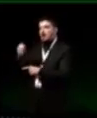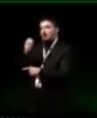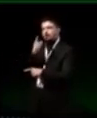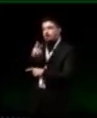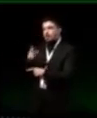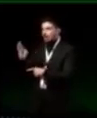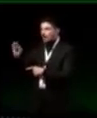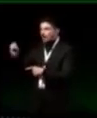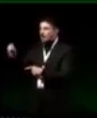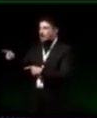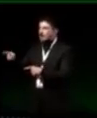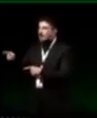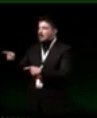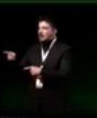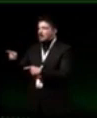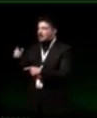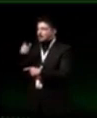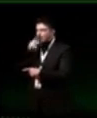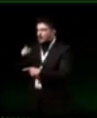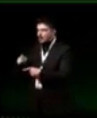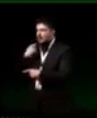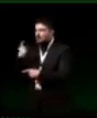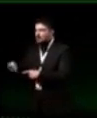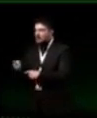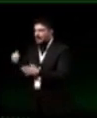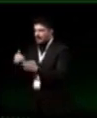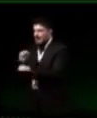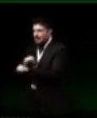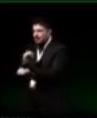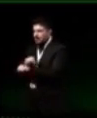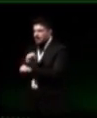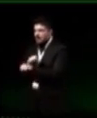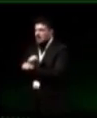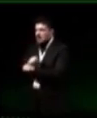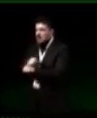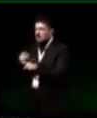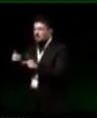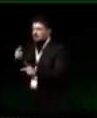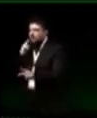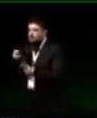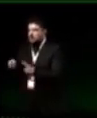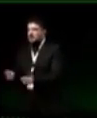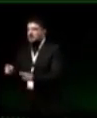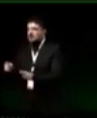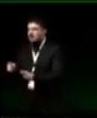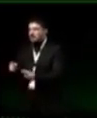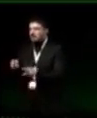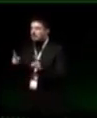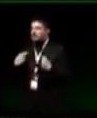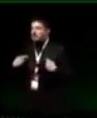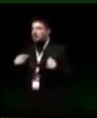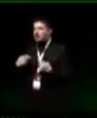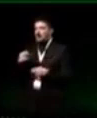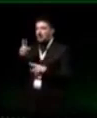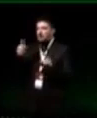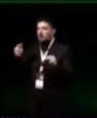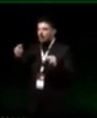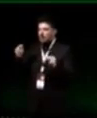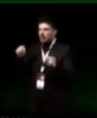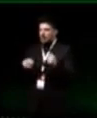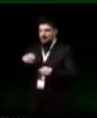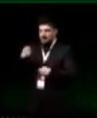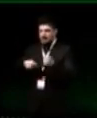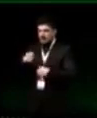in quella Casa Bianca costruita dagli schiavi di colore vi sedeva e viveva il nuovo presidente degli Stati Uniti. Quando vi chiedono chi siete